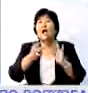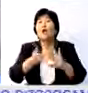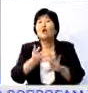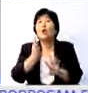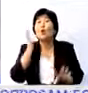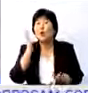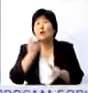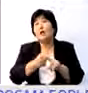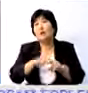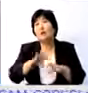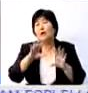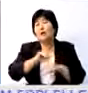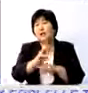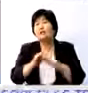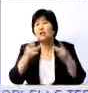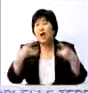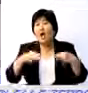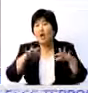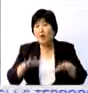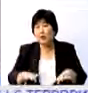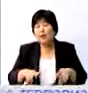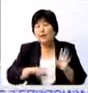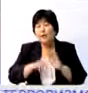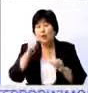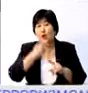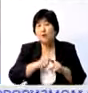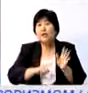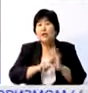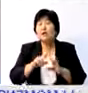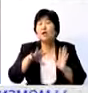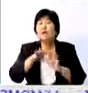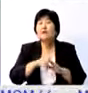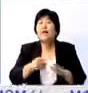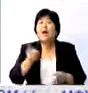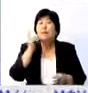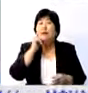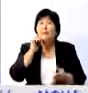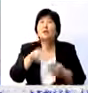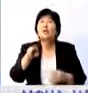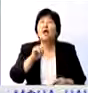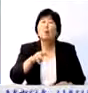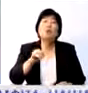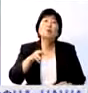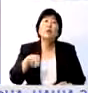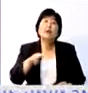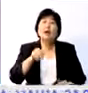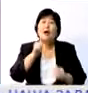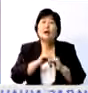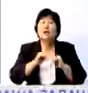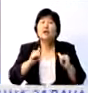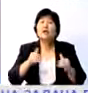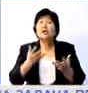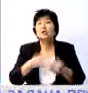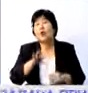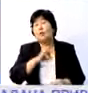очередь. Учреждение полностью оснащено компьютерами. С начала этого года началось внедрение мобильного приложения «Домумед». День ото дня растет число